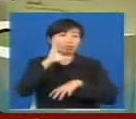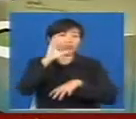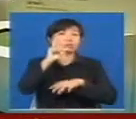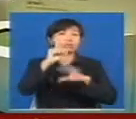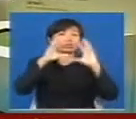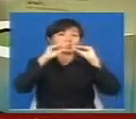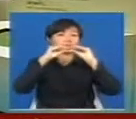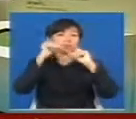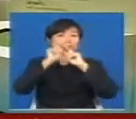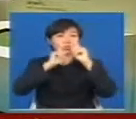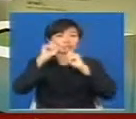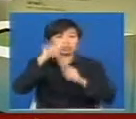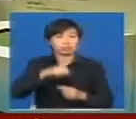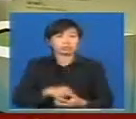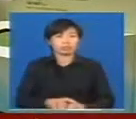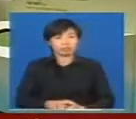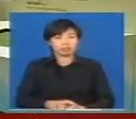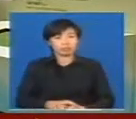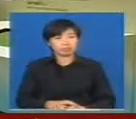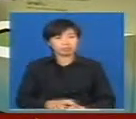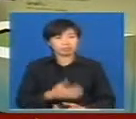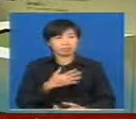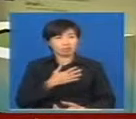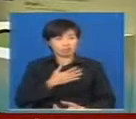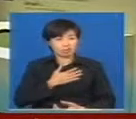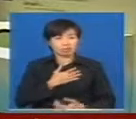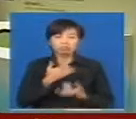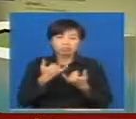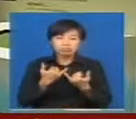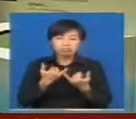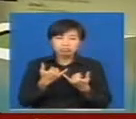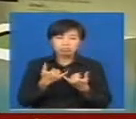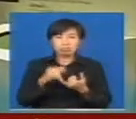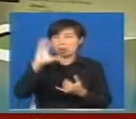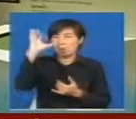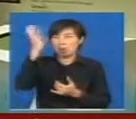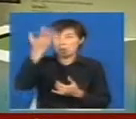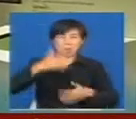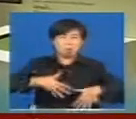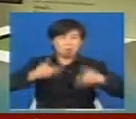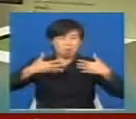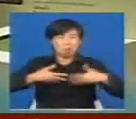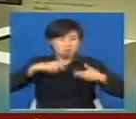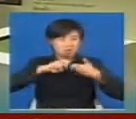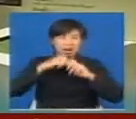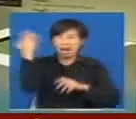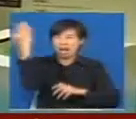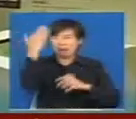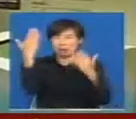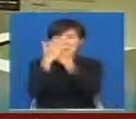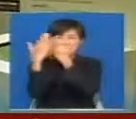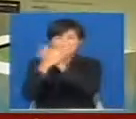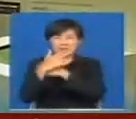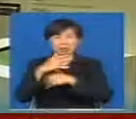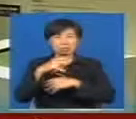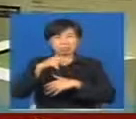การพูดวันพรุ่งนี้วันจันทร์ ที่ขณะที่เราอยู่ในภาวะที่เราเรียกว่าโลกร้อนภาวะที่เกิดการแปรปรวนนะฮะความชื้นม